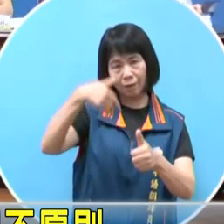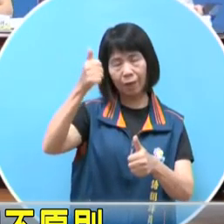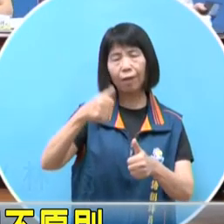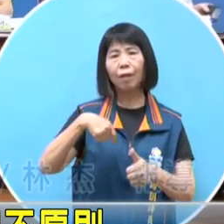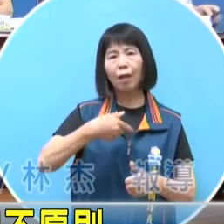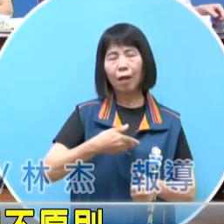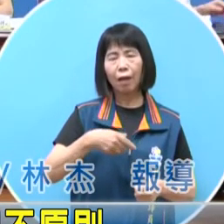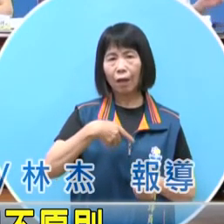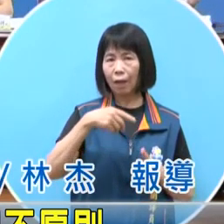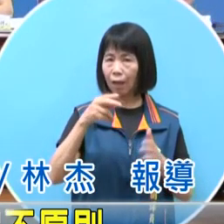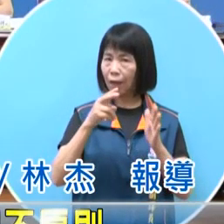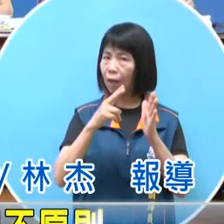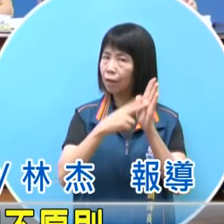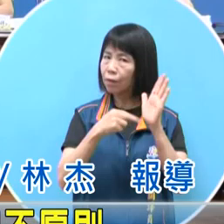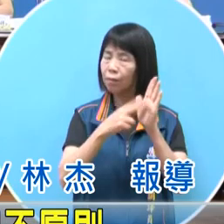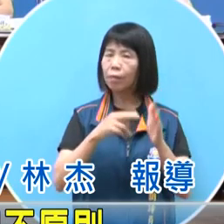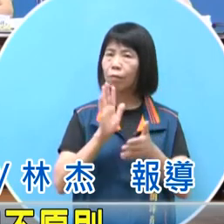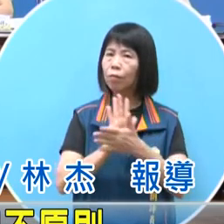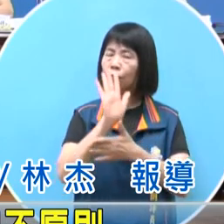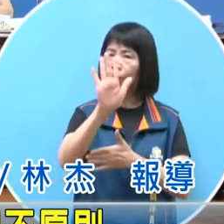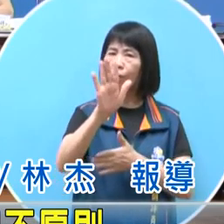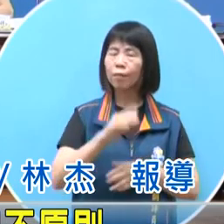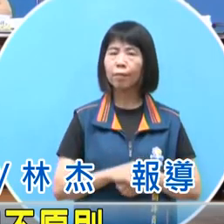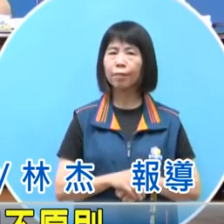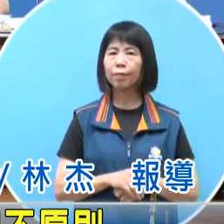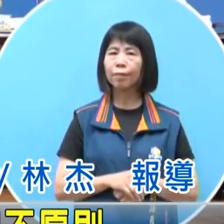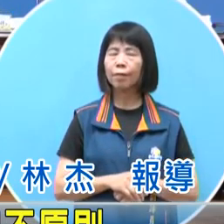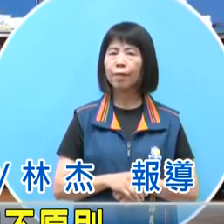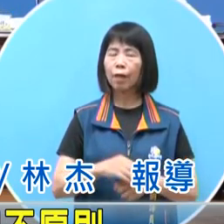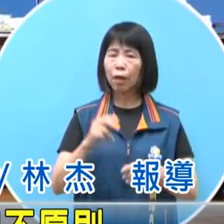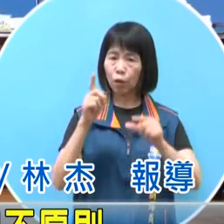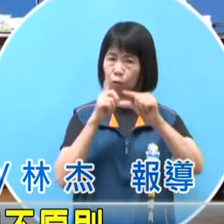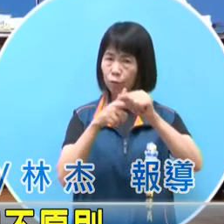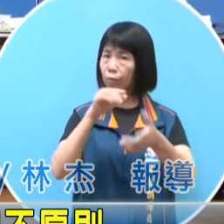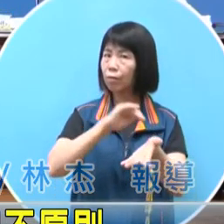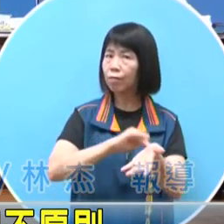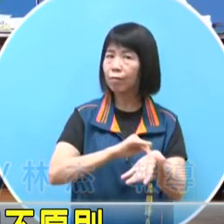保护自身及家人的健康。记者林杰，花莲市采访报道。